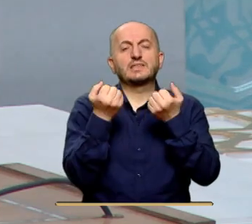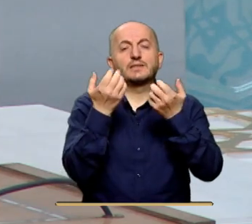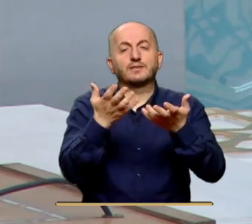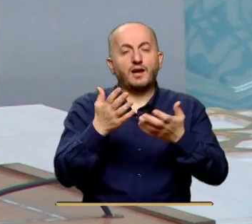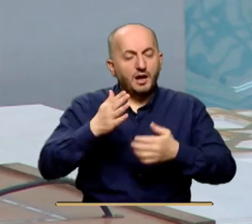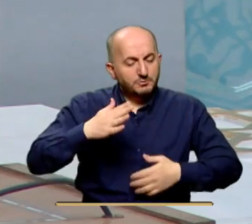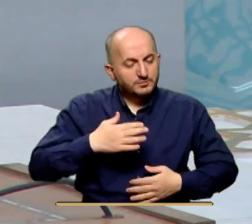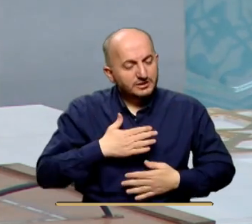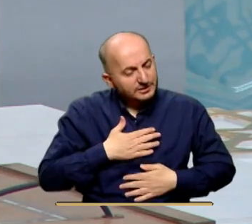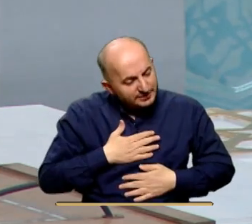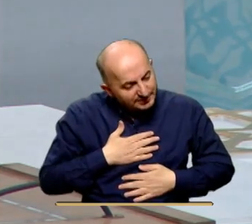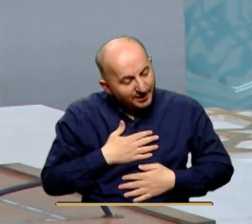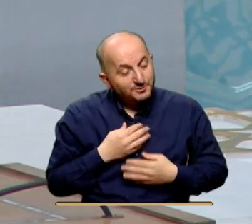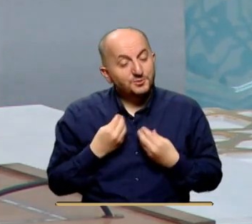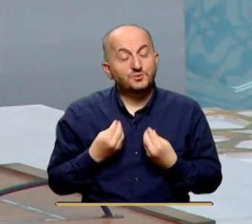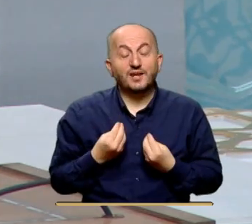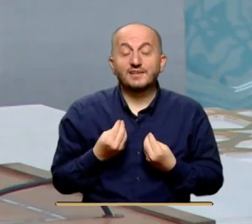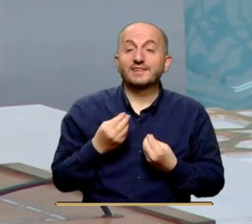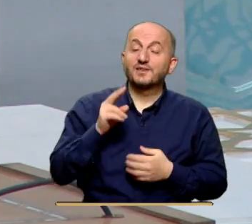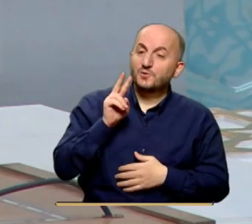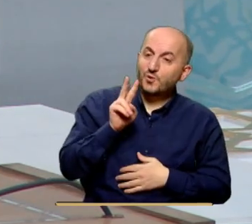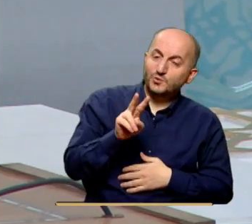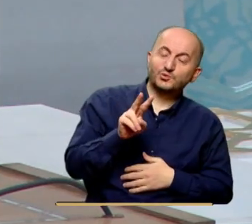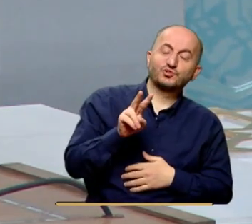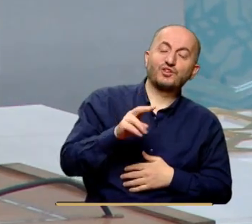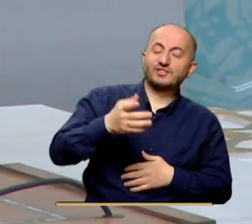izzeti, ihsanı, güzellikleri görünce